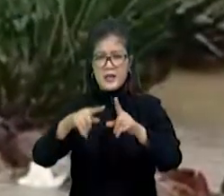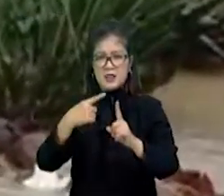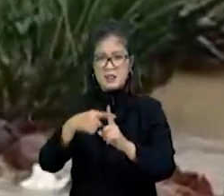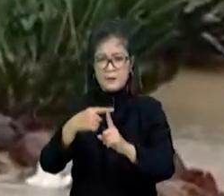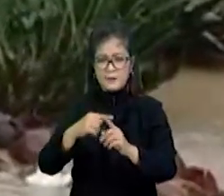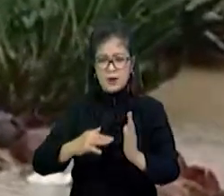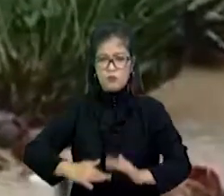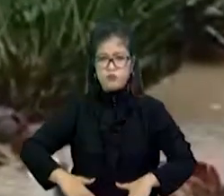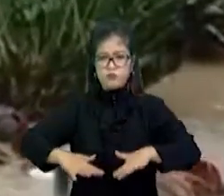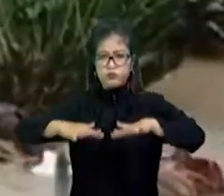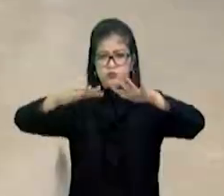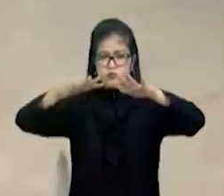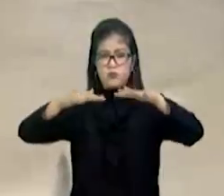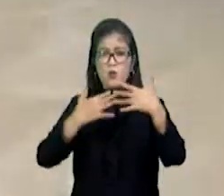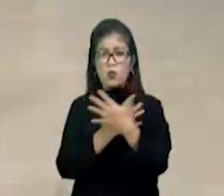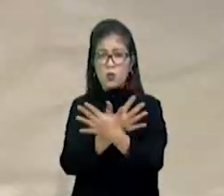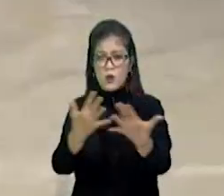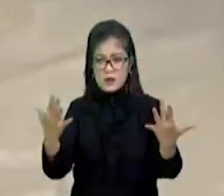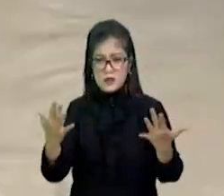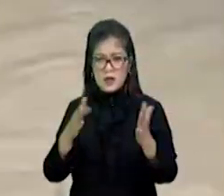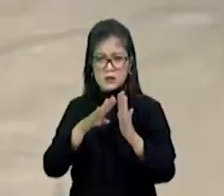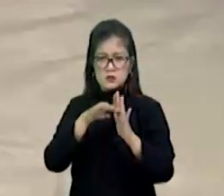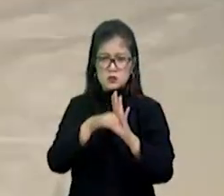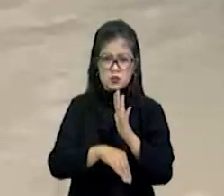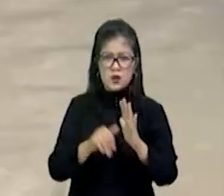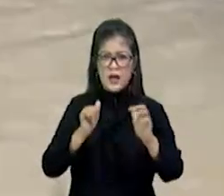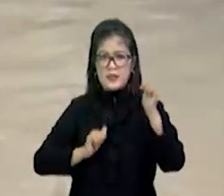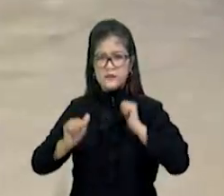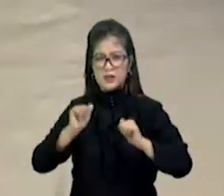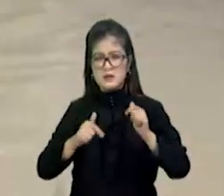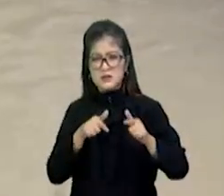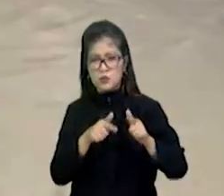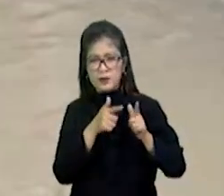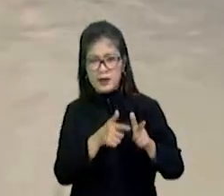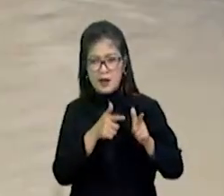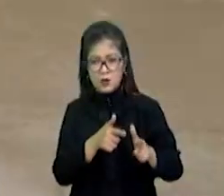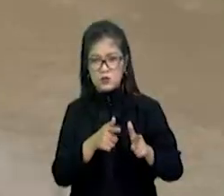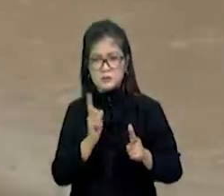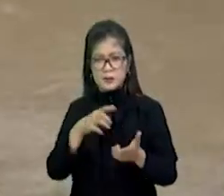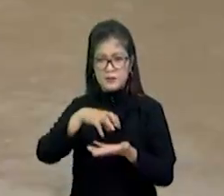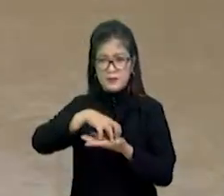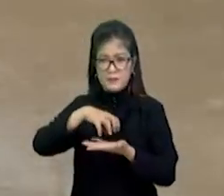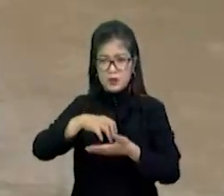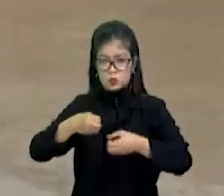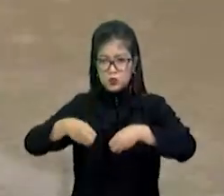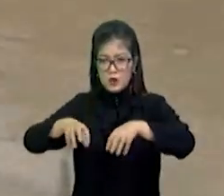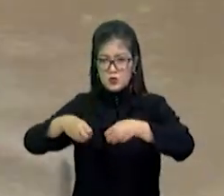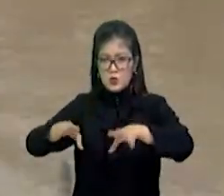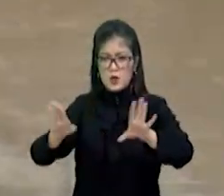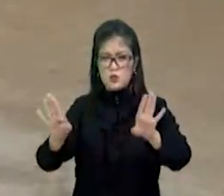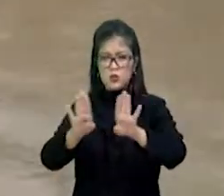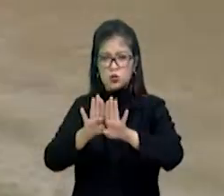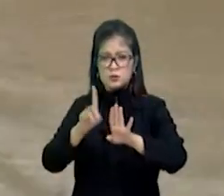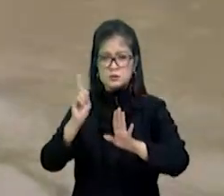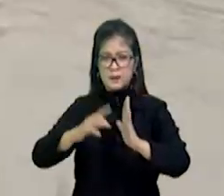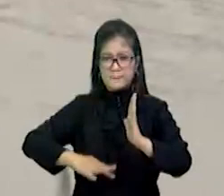total. Aktivitas perekonomian warga berhenti. Akibat tempat berdagang tutup terdampak banjir. Warga